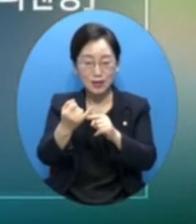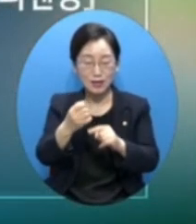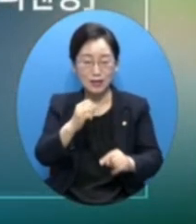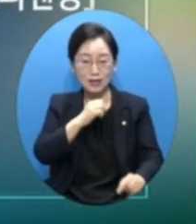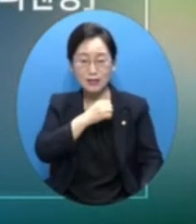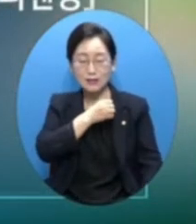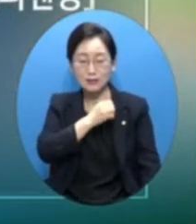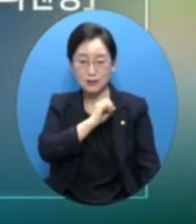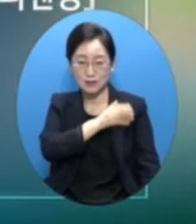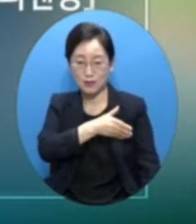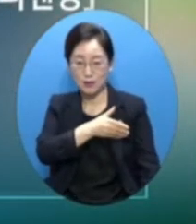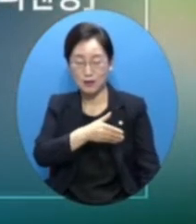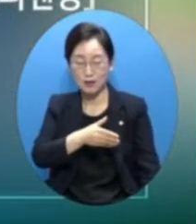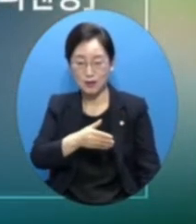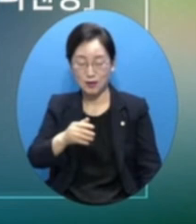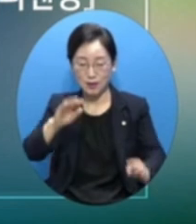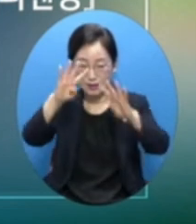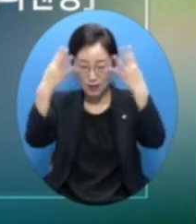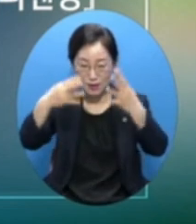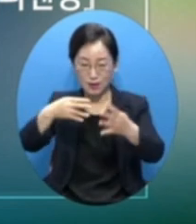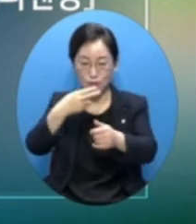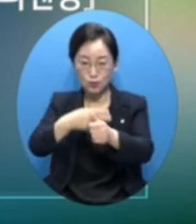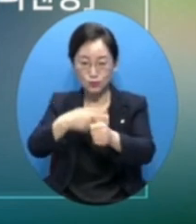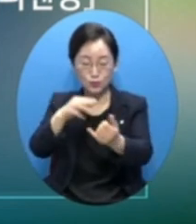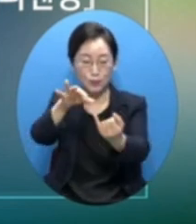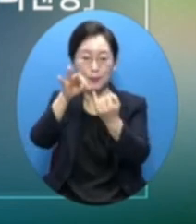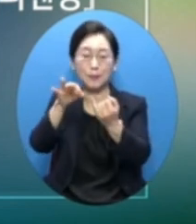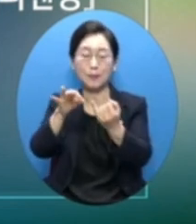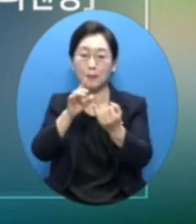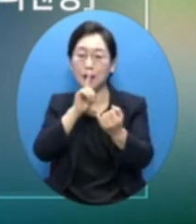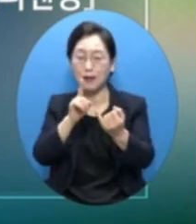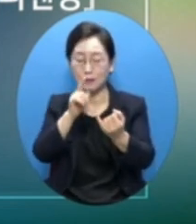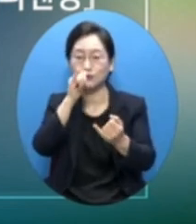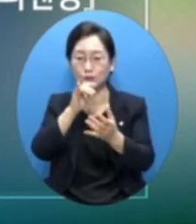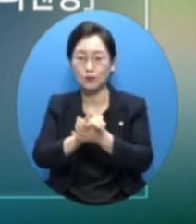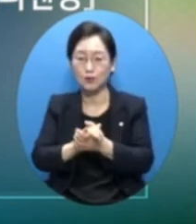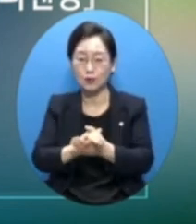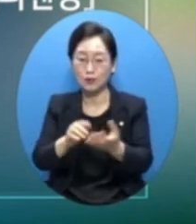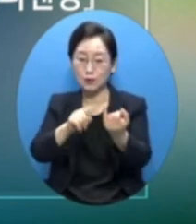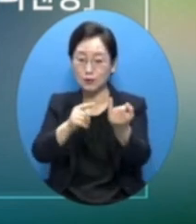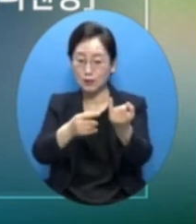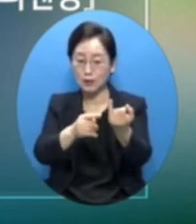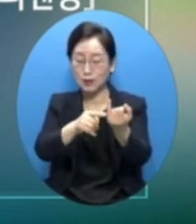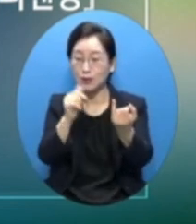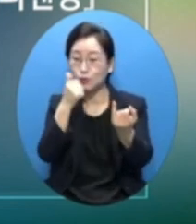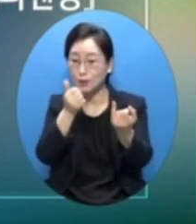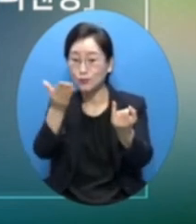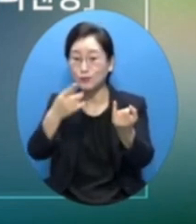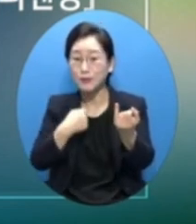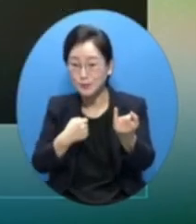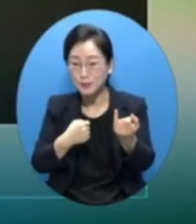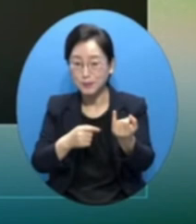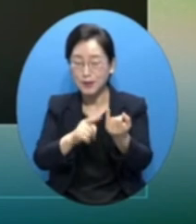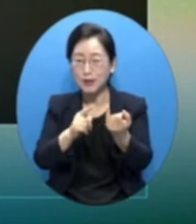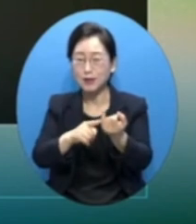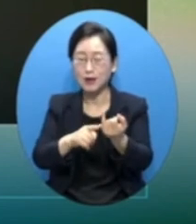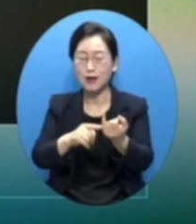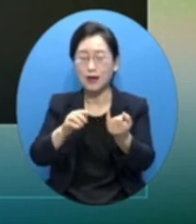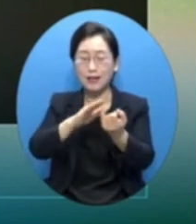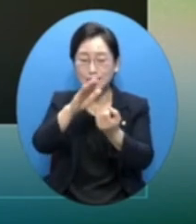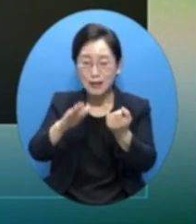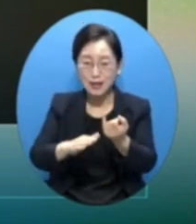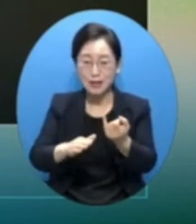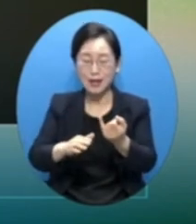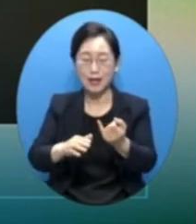보도가 나왔습니다. 제가 몇 차례 이분을 소개한 적이 있지만은 지사나 사랑에 꽤 괜찮은 해피엔딩이라고 하는